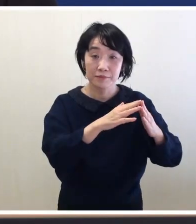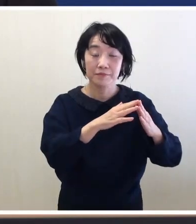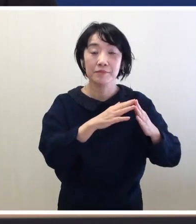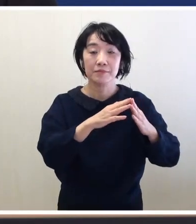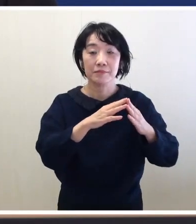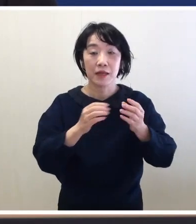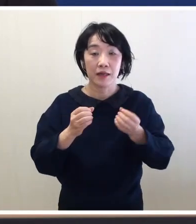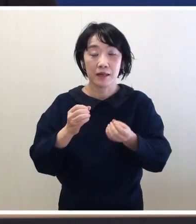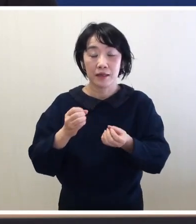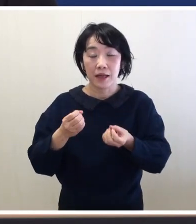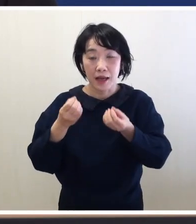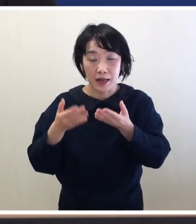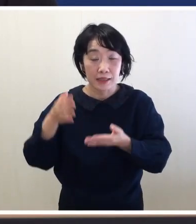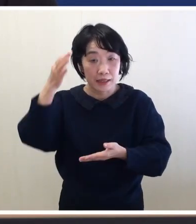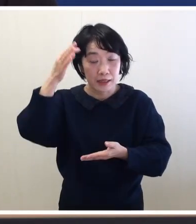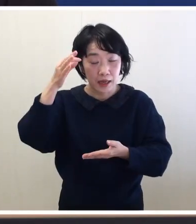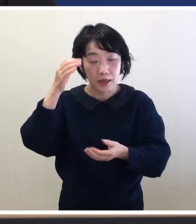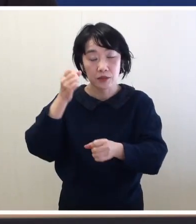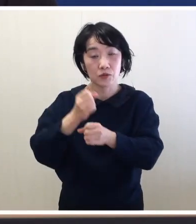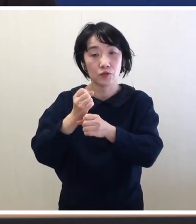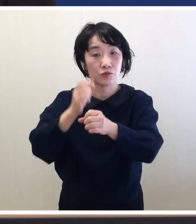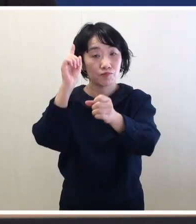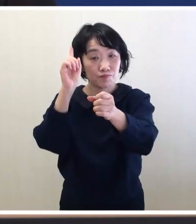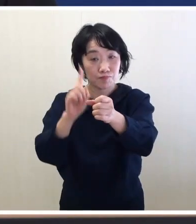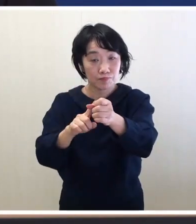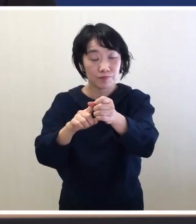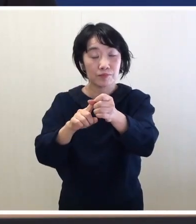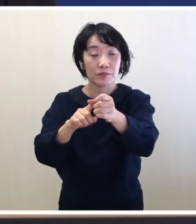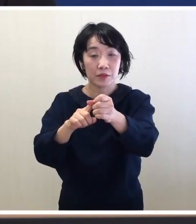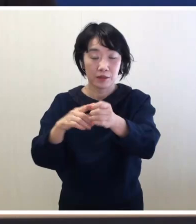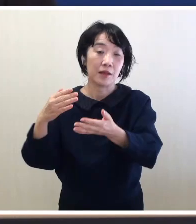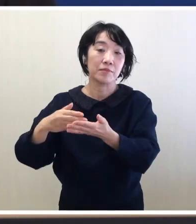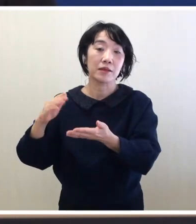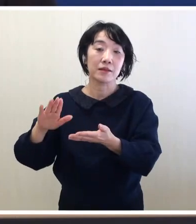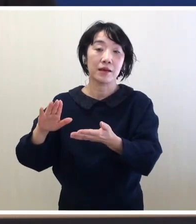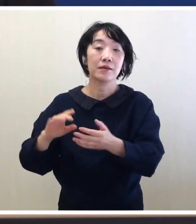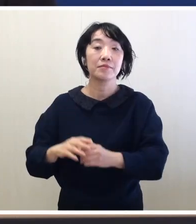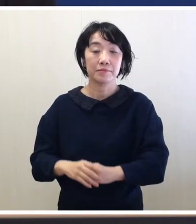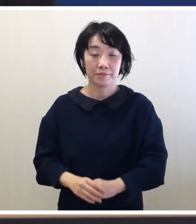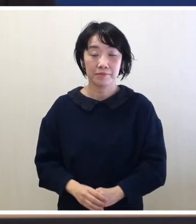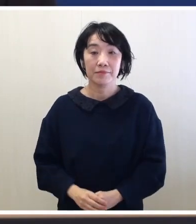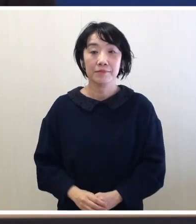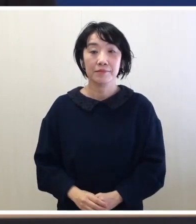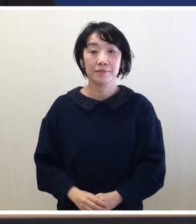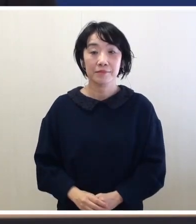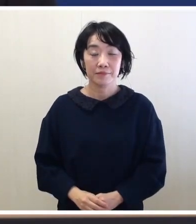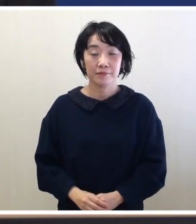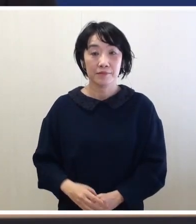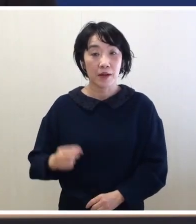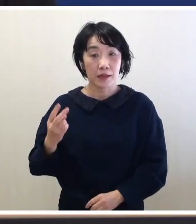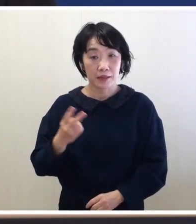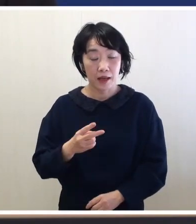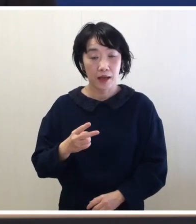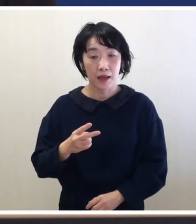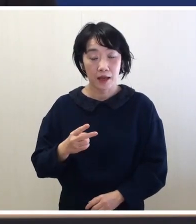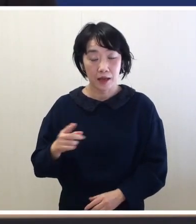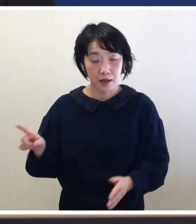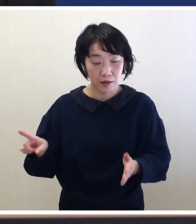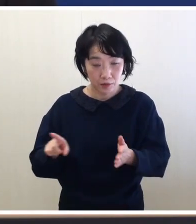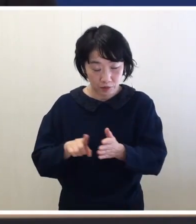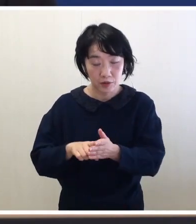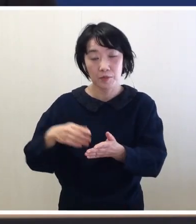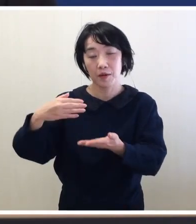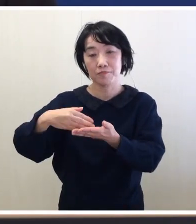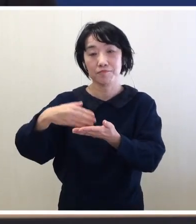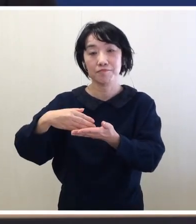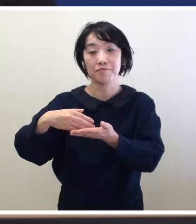化都市としての新たな価値創出を目指しているというお話もございました。また